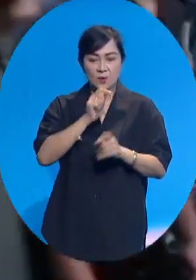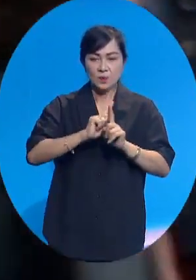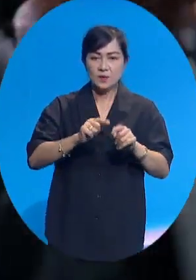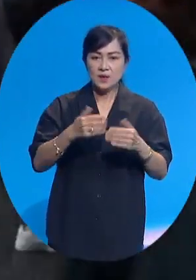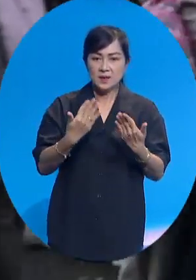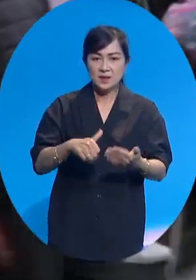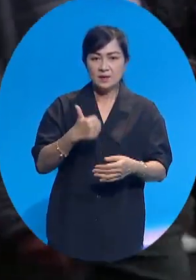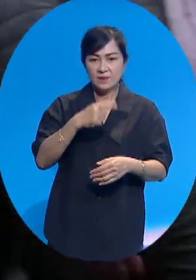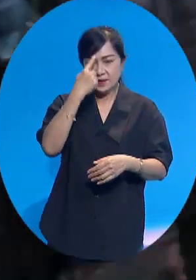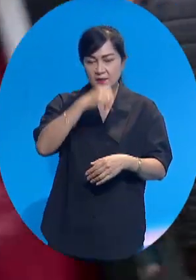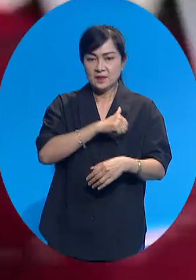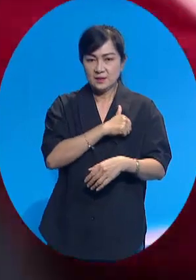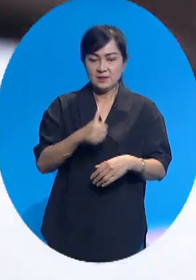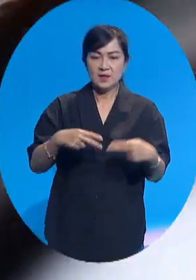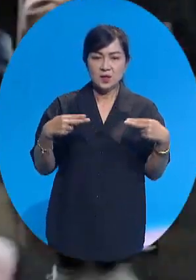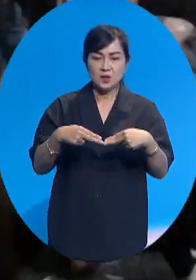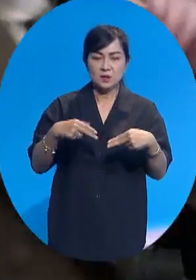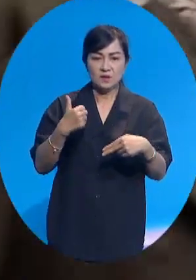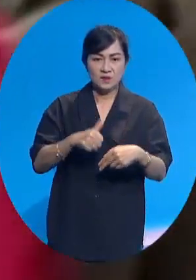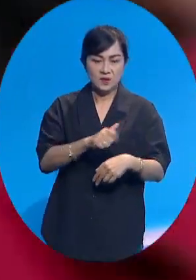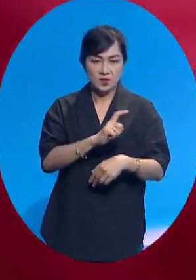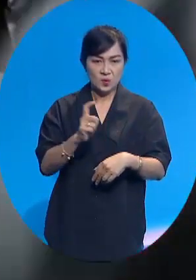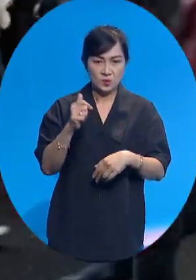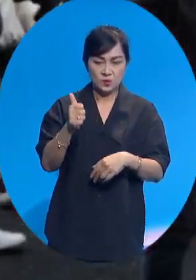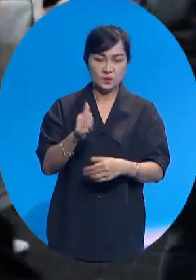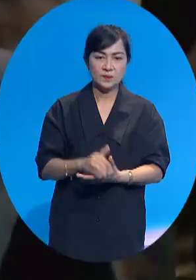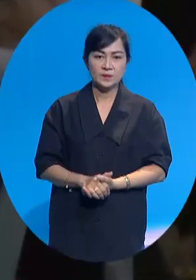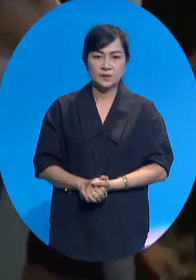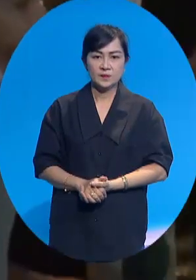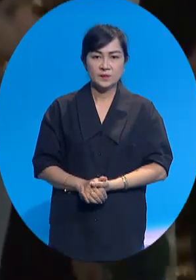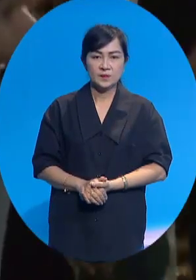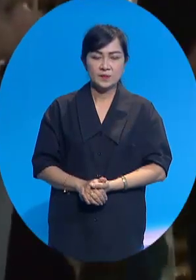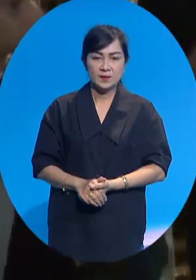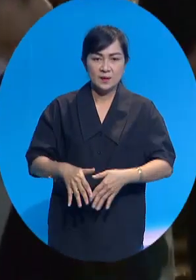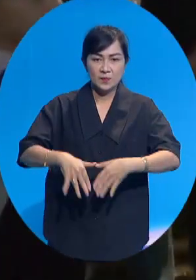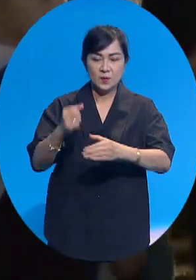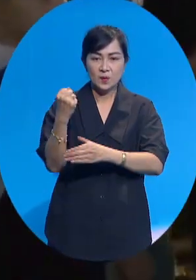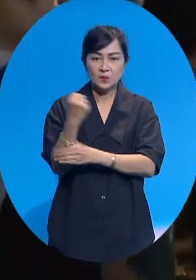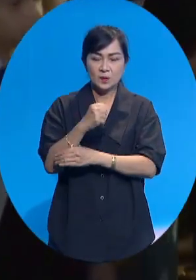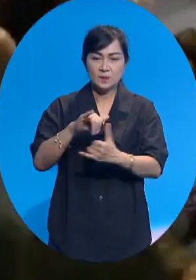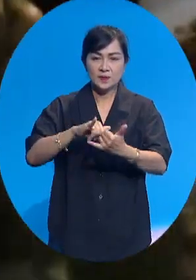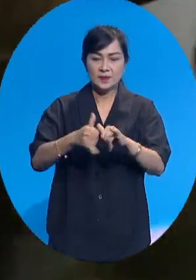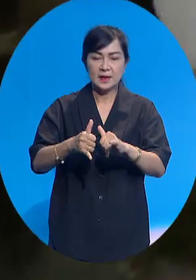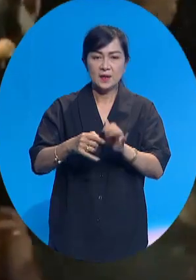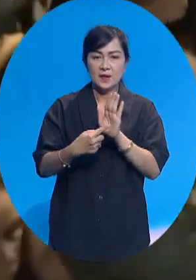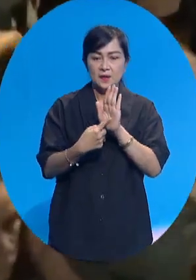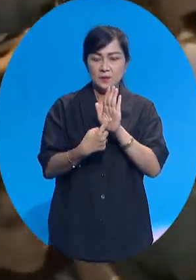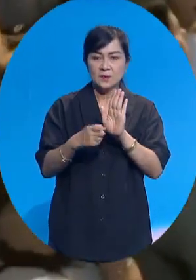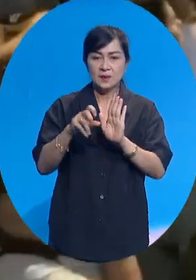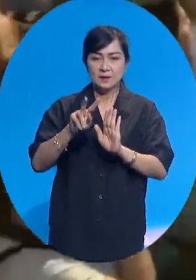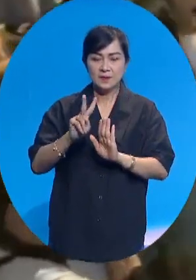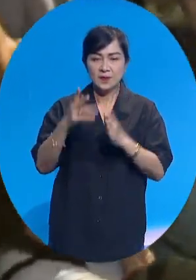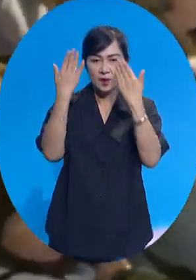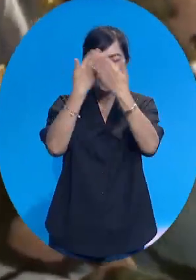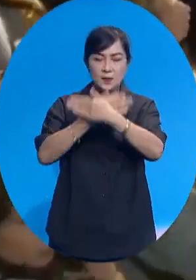người cùng nhau đến đây và chiến đấu vì lẽ phải trong khi đó một cuộc biểu tình lớn cũng đã nổ ra tại trung tâm chavit